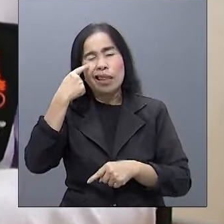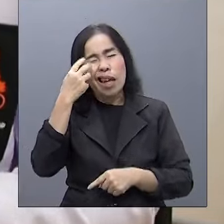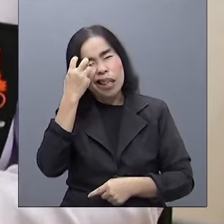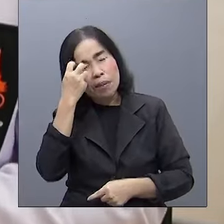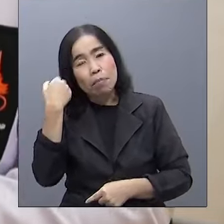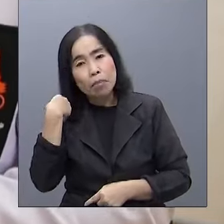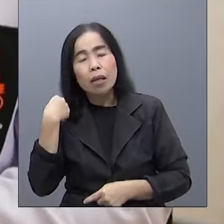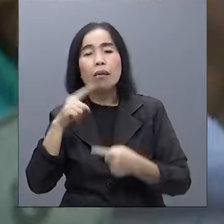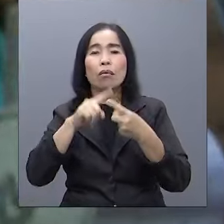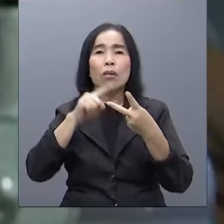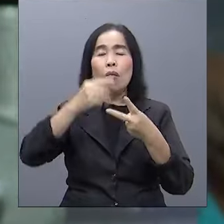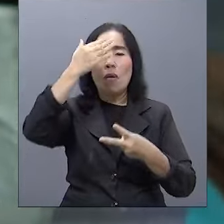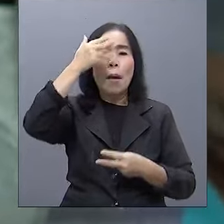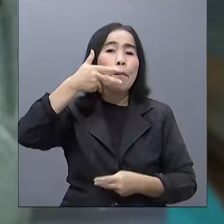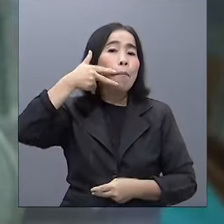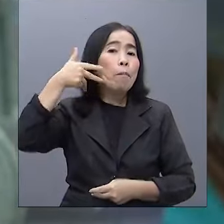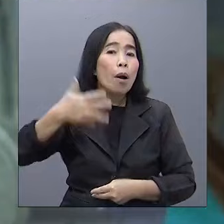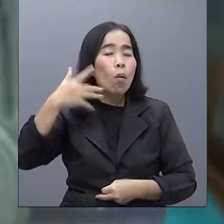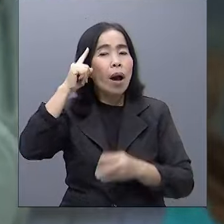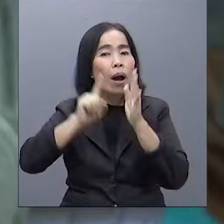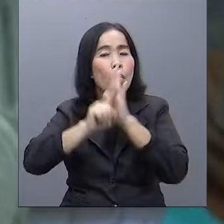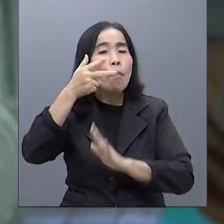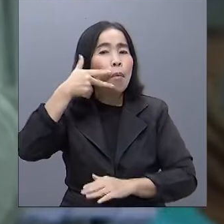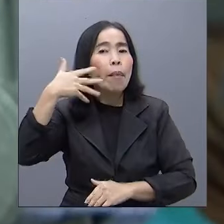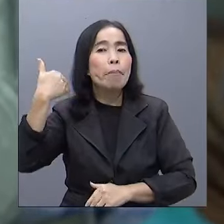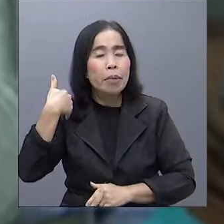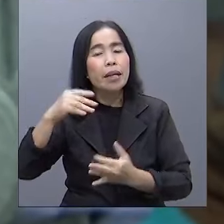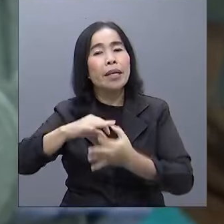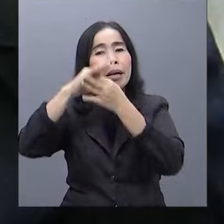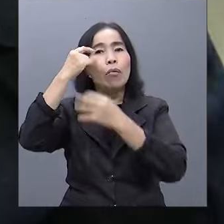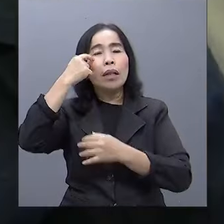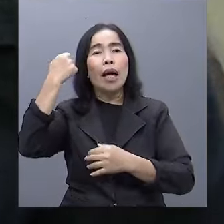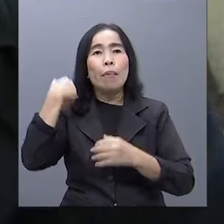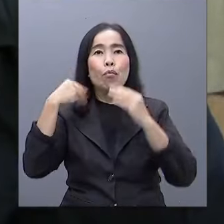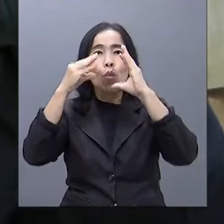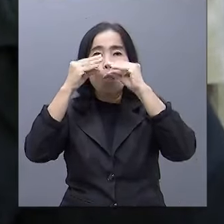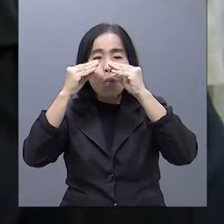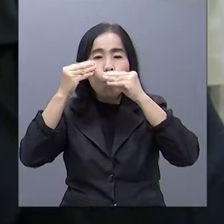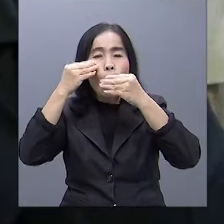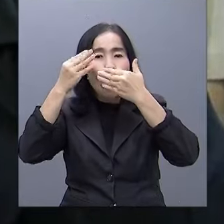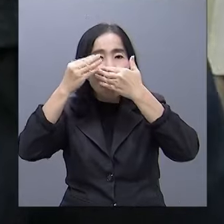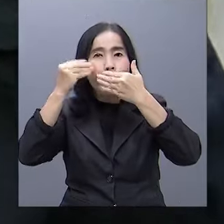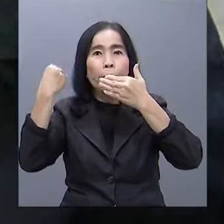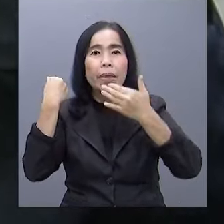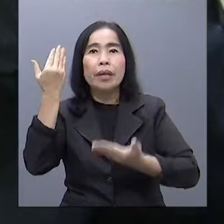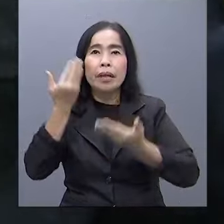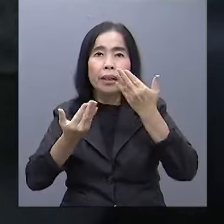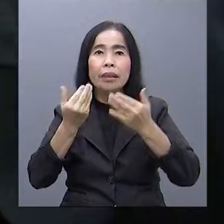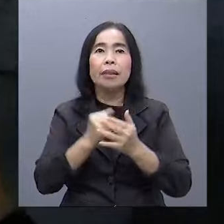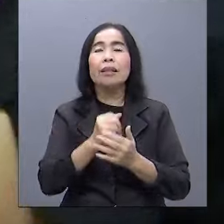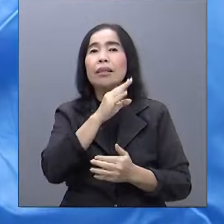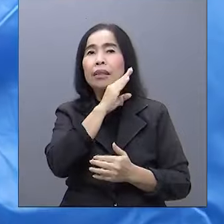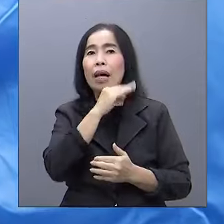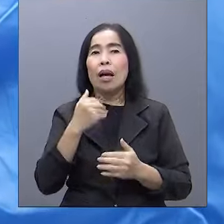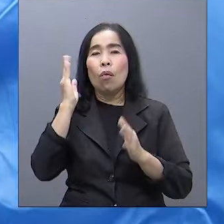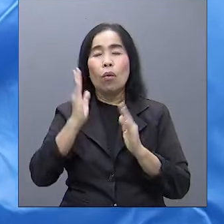บางคนมีโรคประจำตัวอย่างเช่นเบาหวานเงี้ยครับมันจะทำให้มีโรคเรื่องของวุ้นตาเสื่อมมาได้เร็วกว่าคนอื่นหรือซ้ำร้ายกว่านั้นบางคนเคยผ่